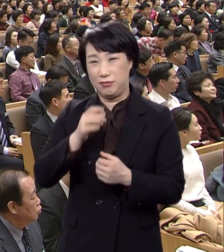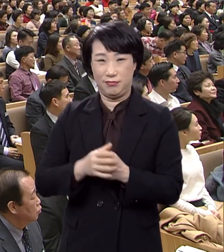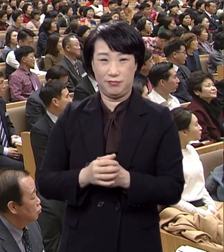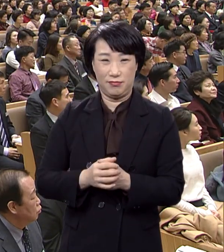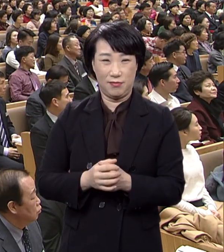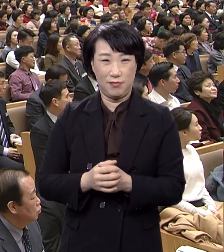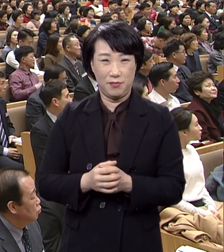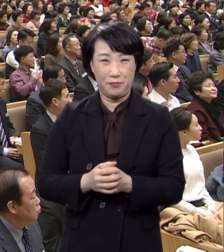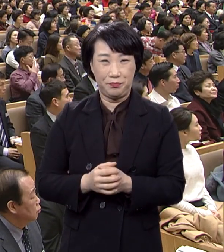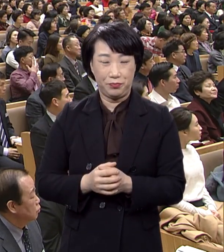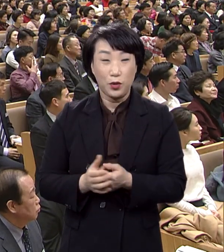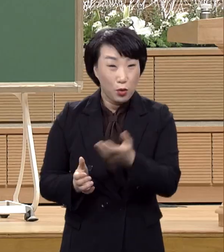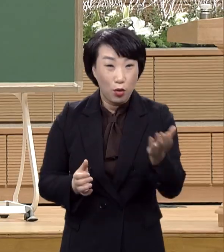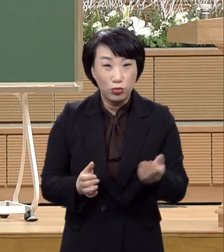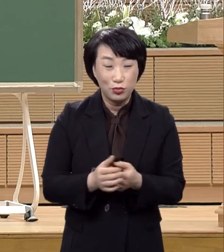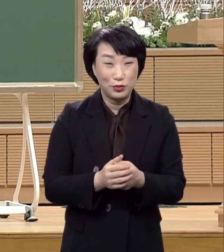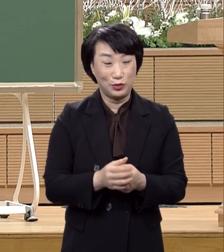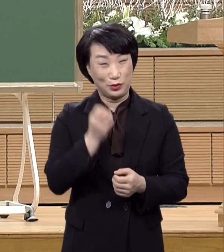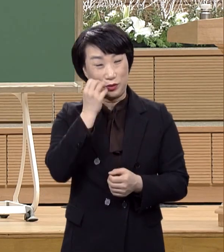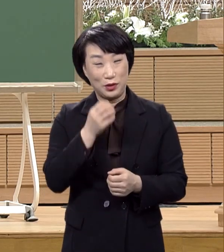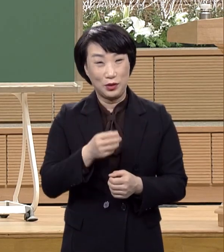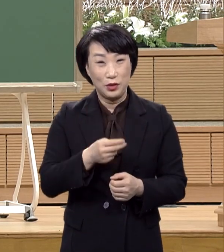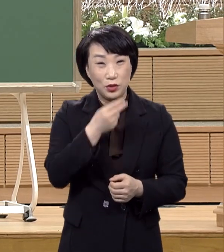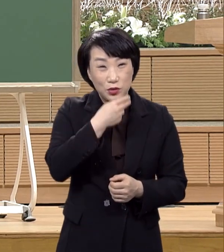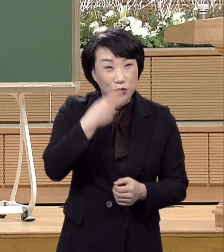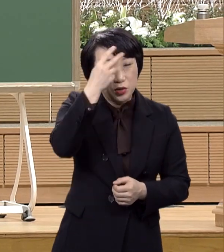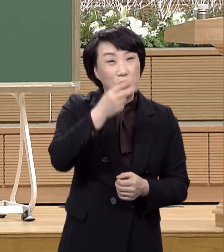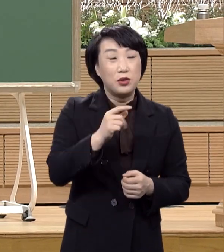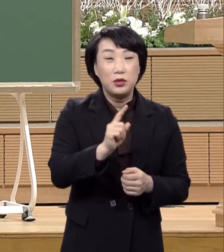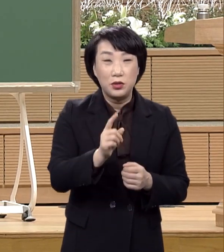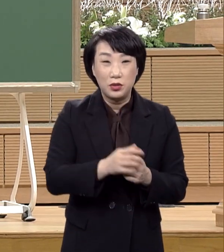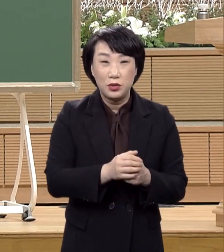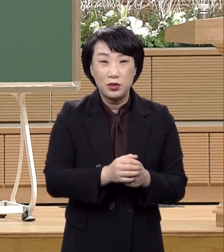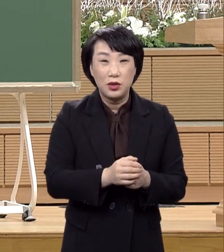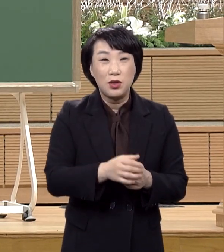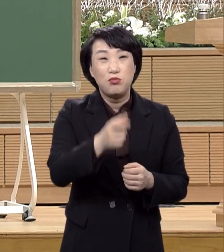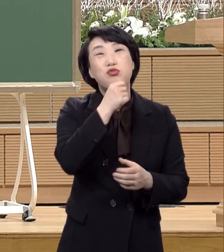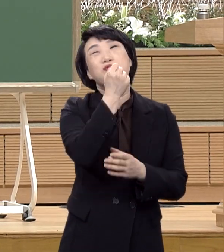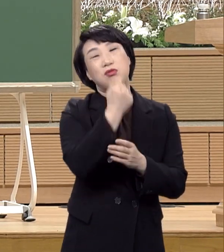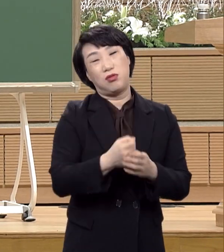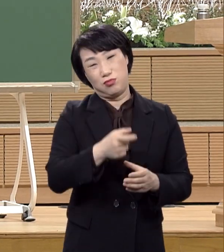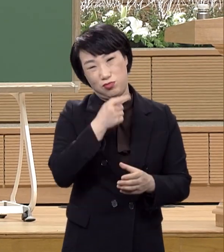예. 술 먹으면 물이 썩어서